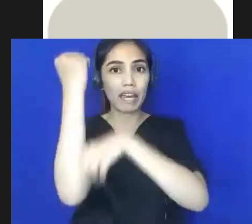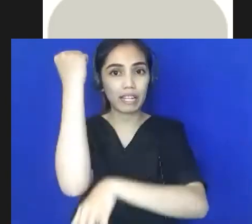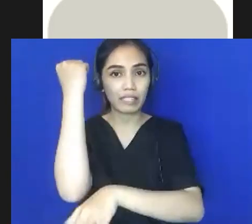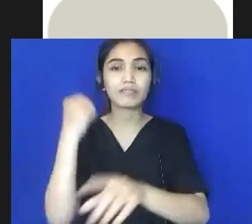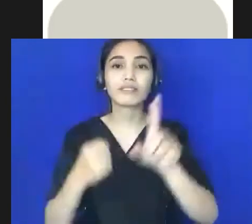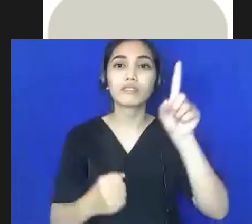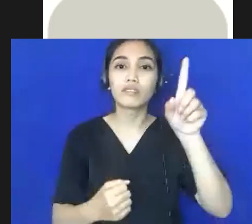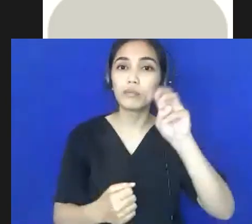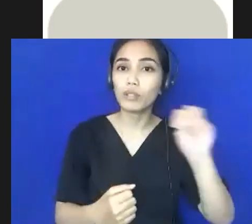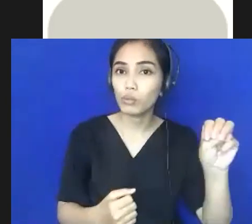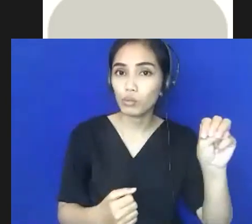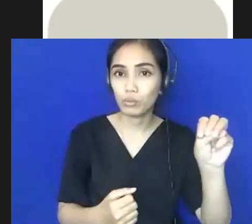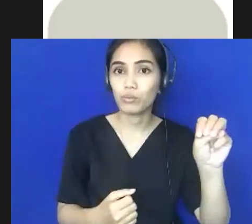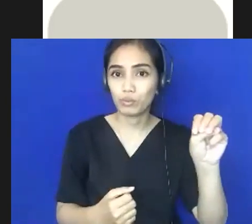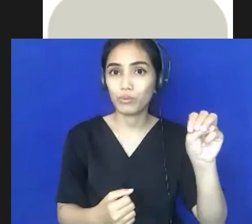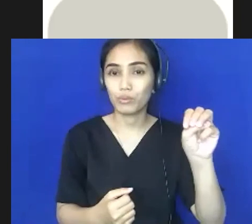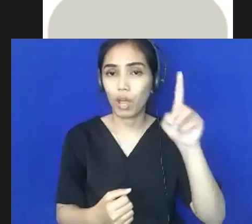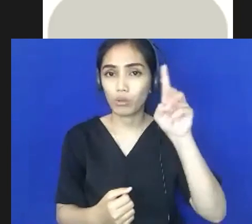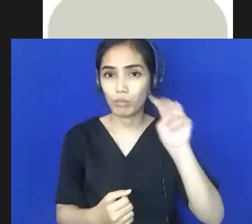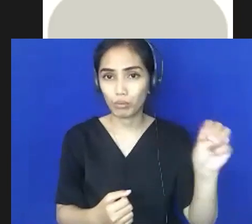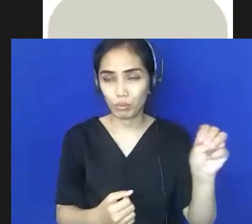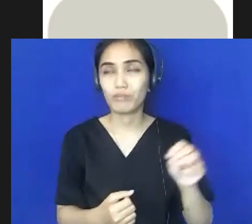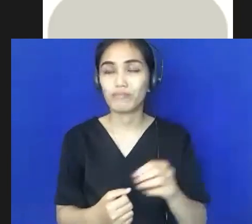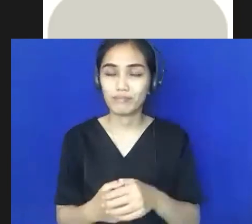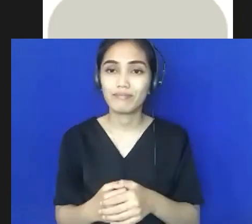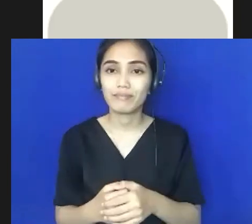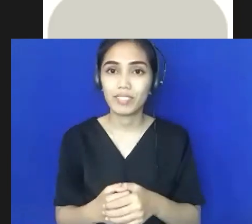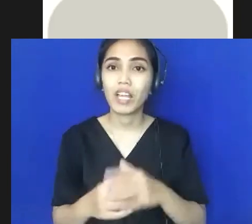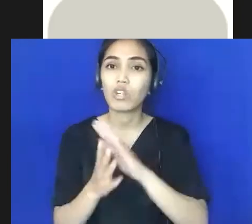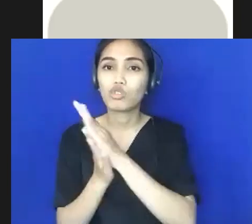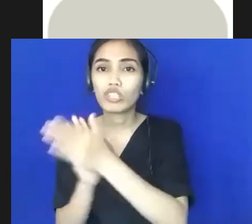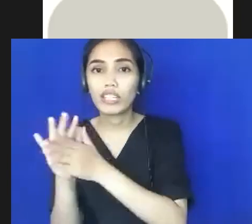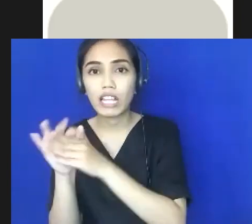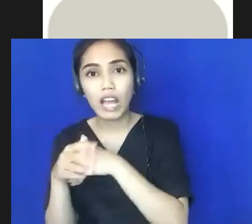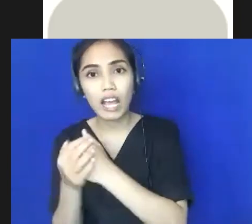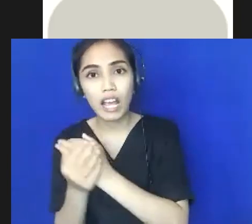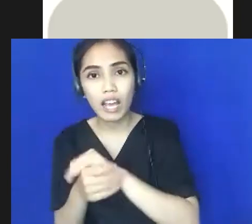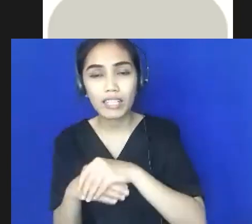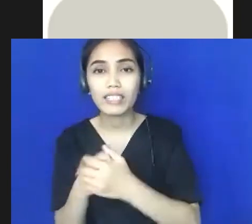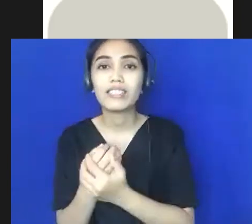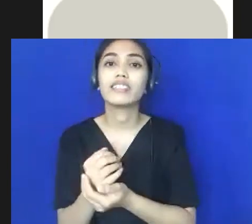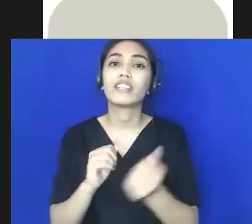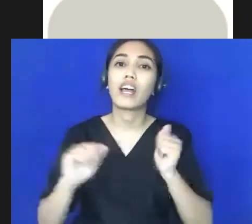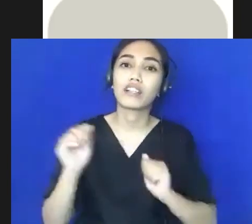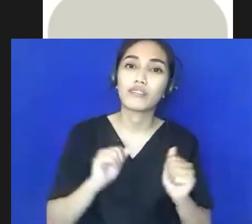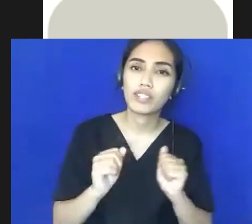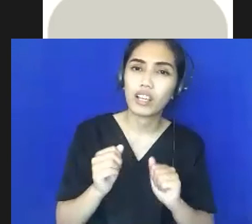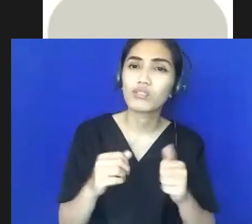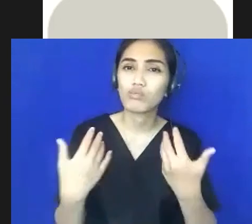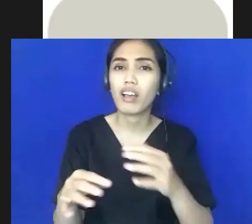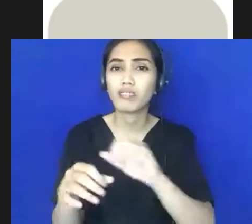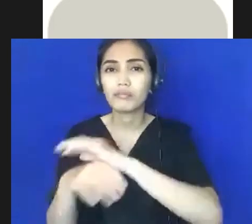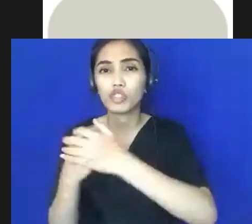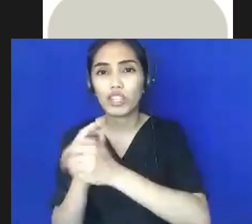kali dan tetap melaksanakan cuci tangan pakai sabun dalam aktivitas setiap hari.